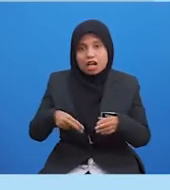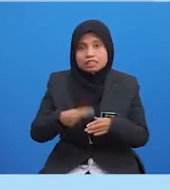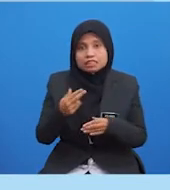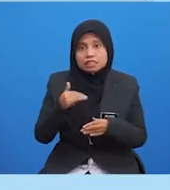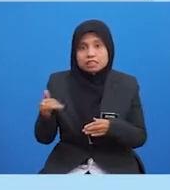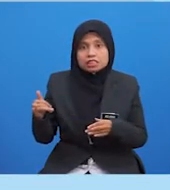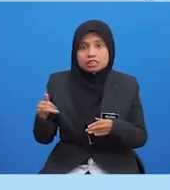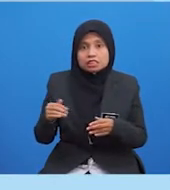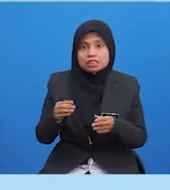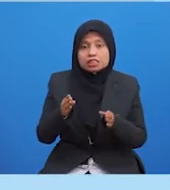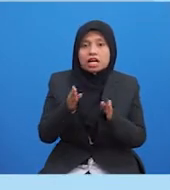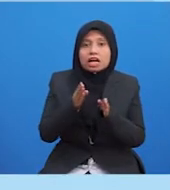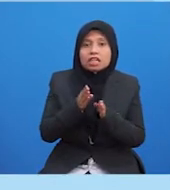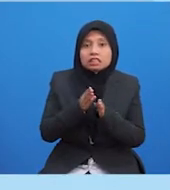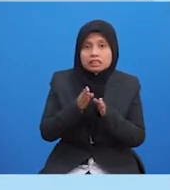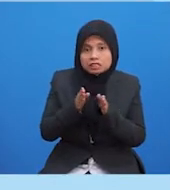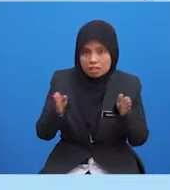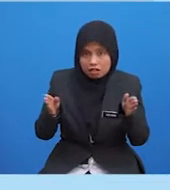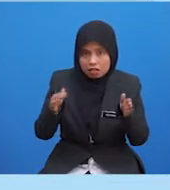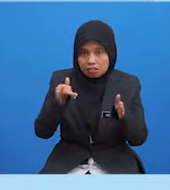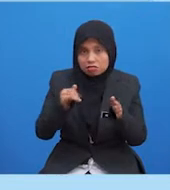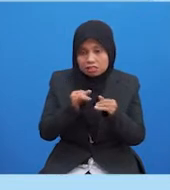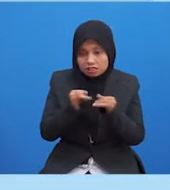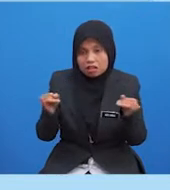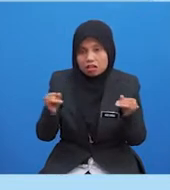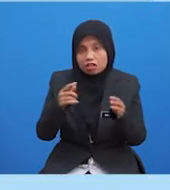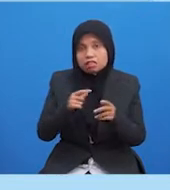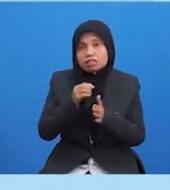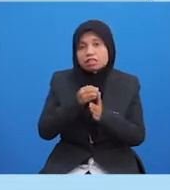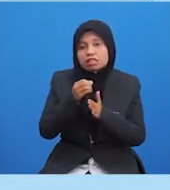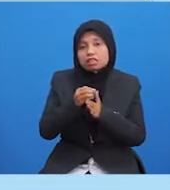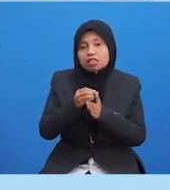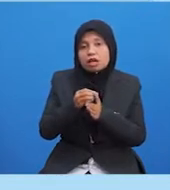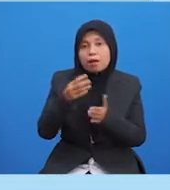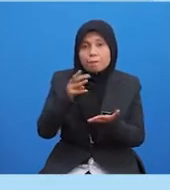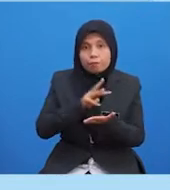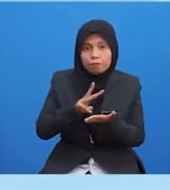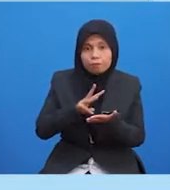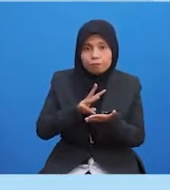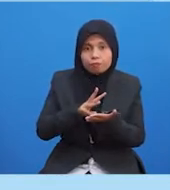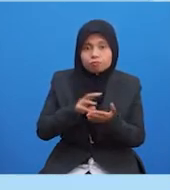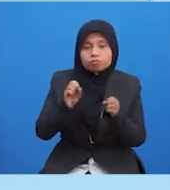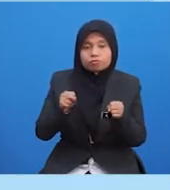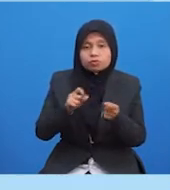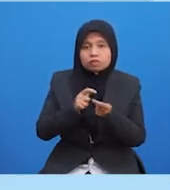Hasilnya, jarak antara medan jadual ditambah kepada